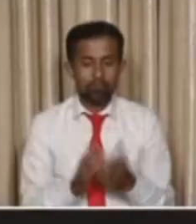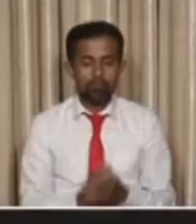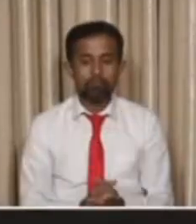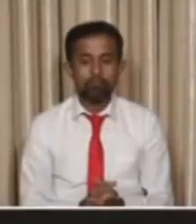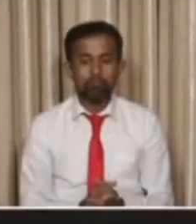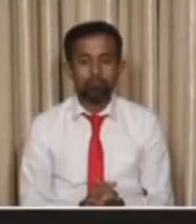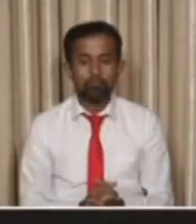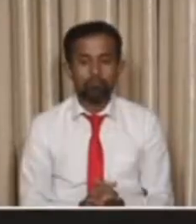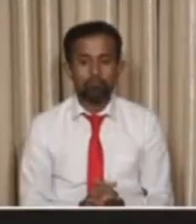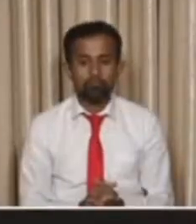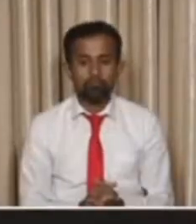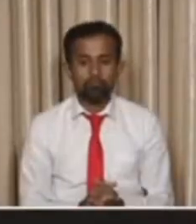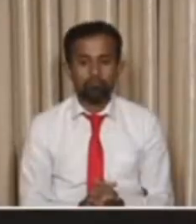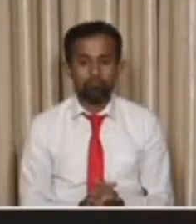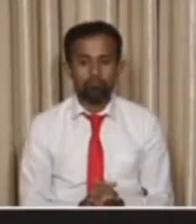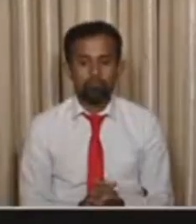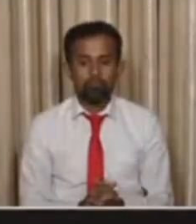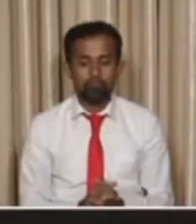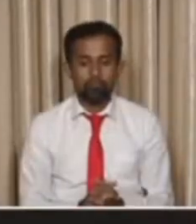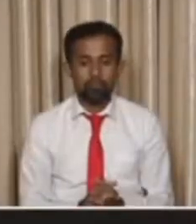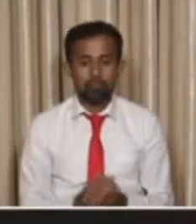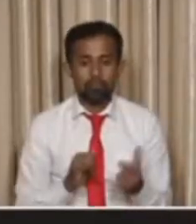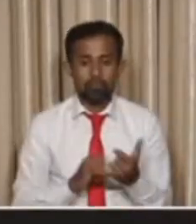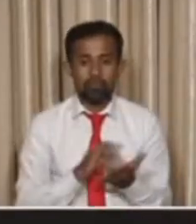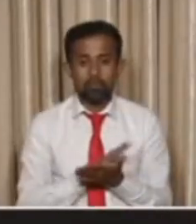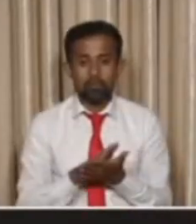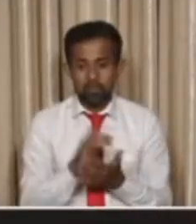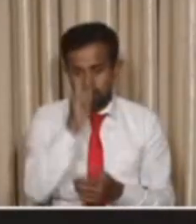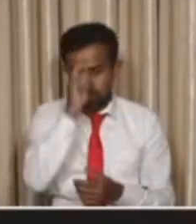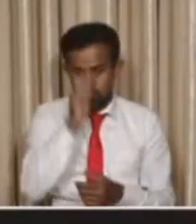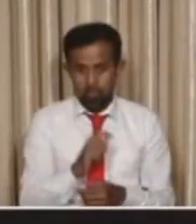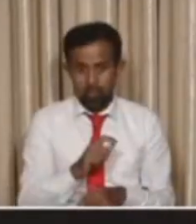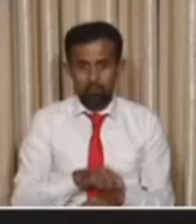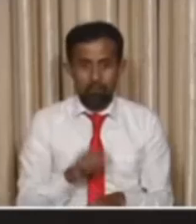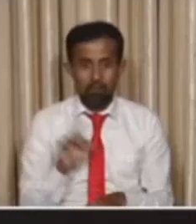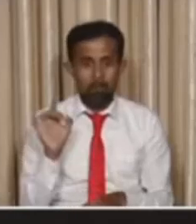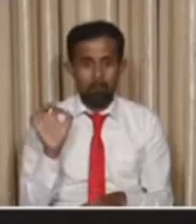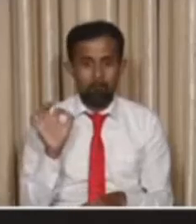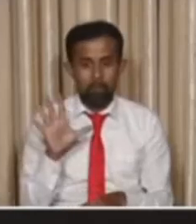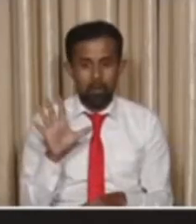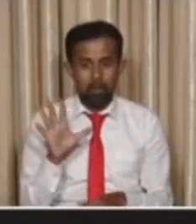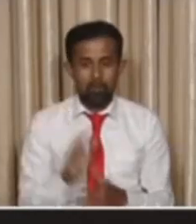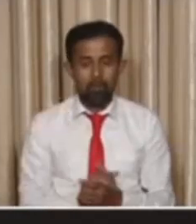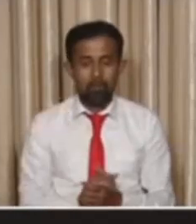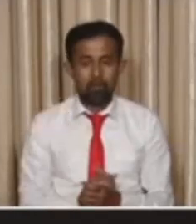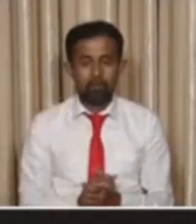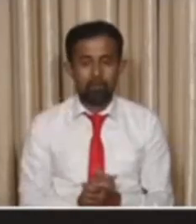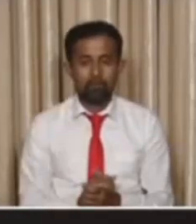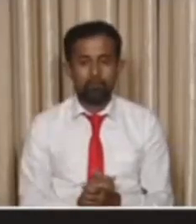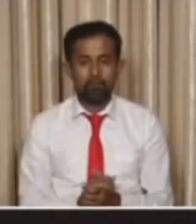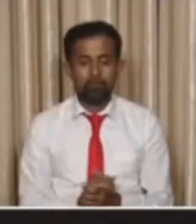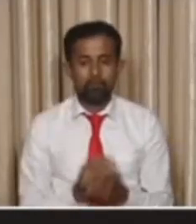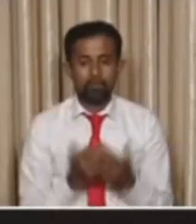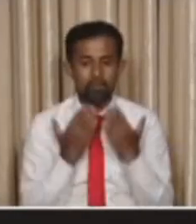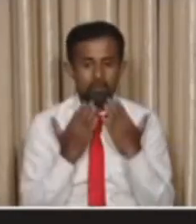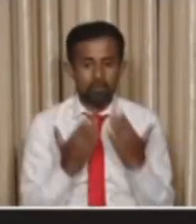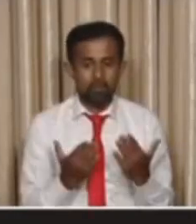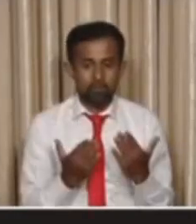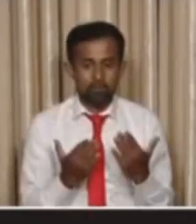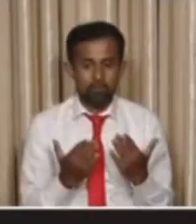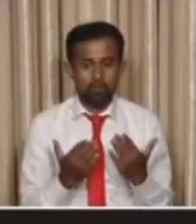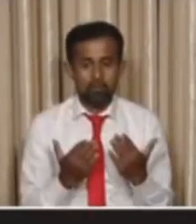ස්තුති ගරු සනකෙන් රාසමානිකම් මැතුමා ඔබතුමාට විනාඩි 5ක කාලයක් තියෙනවා. නන්රි පුන්මෙලේ